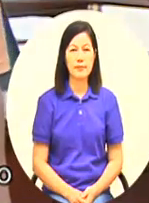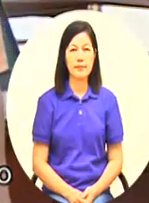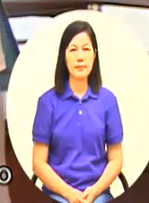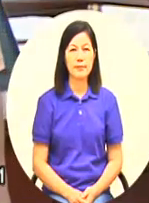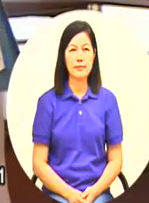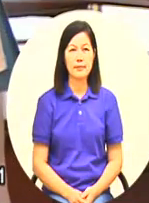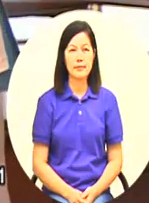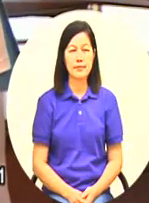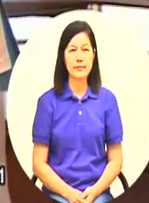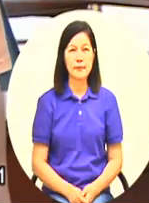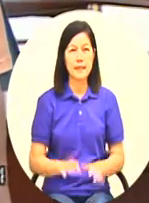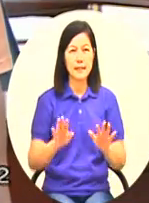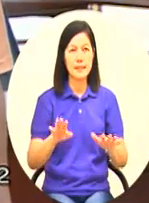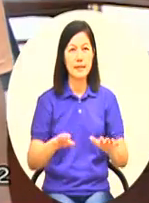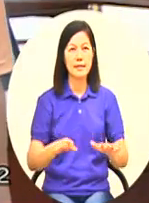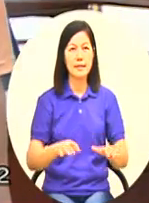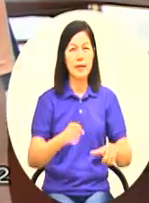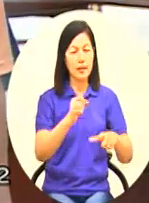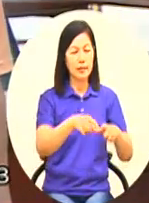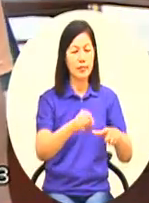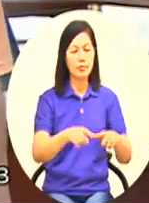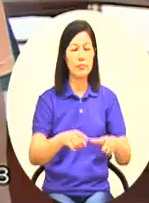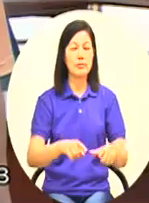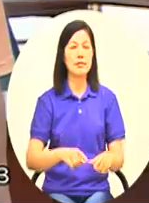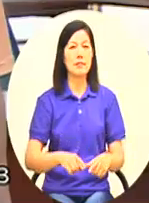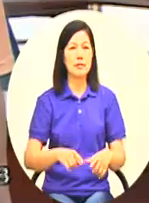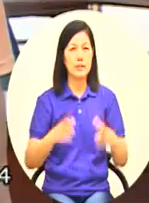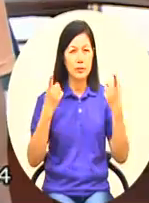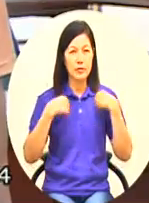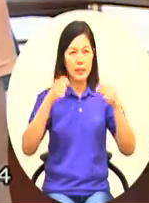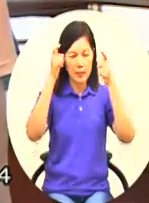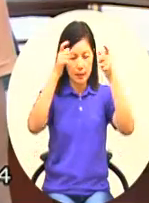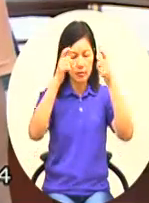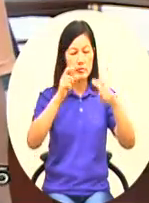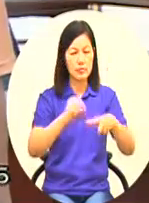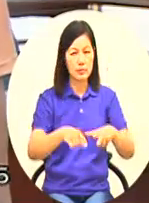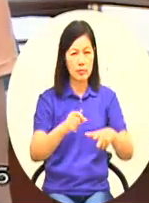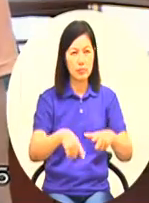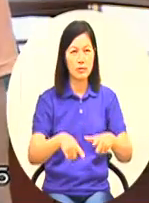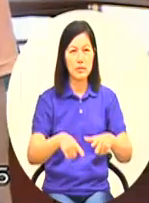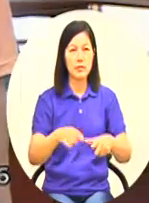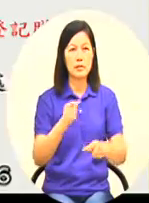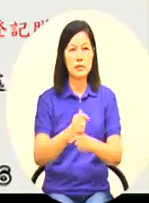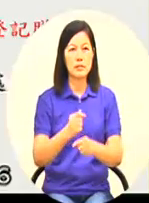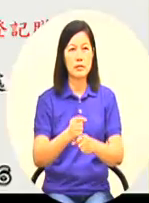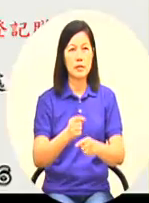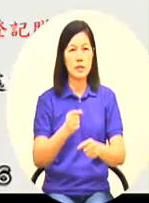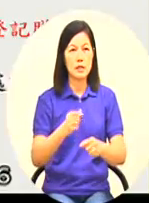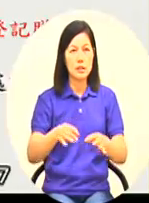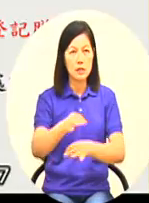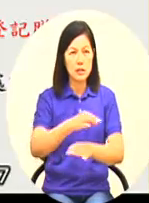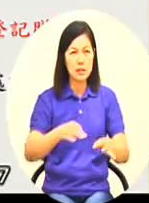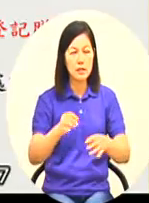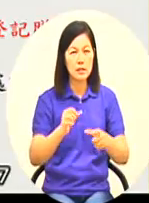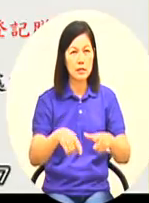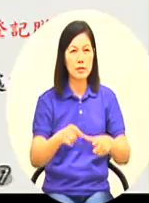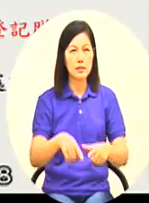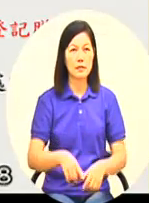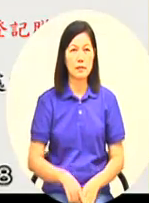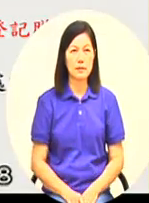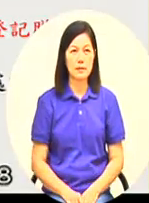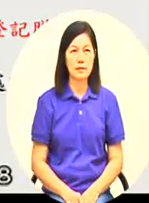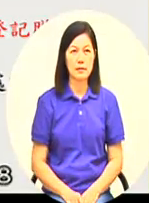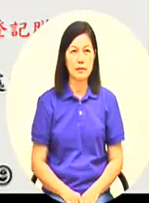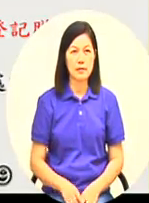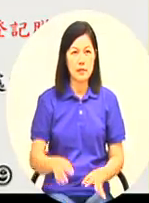目前咧业者面对问题咧吼，就是讲原高雄县的业者咧，吼高雄市讲到这个，就是拢土地业者应该